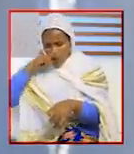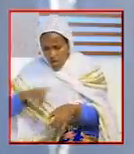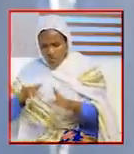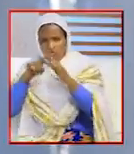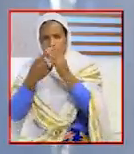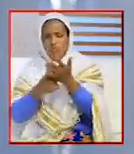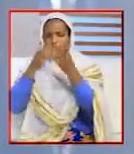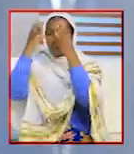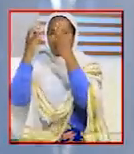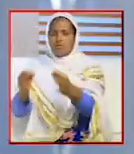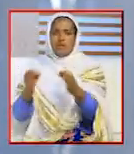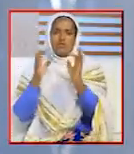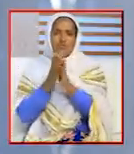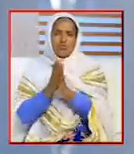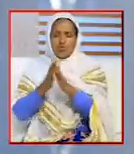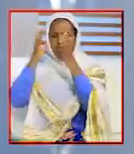ጀምረን